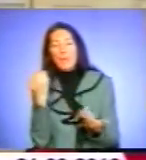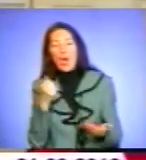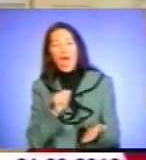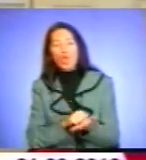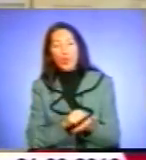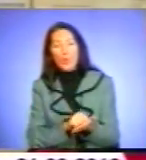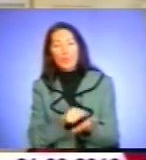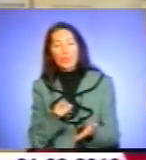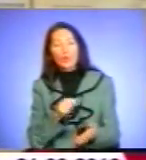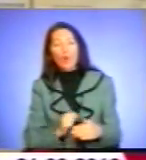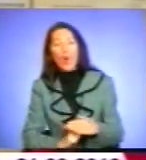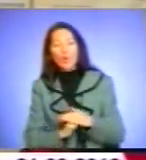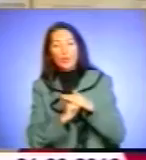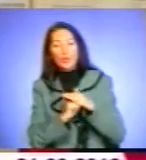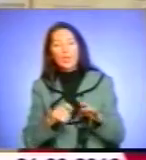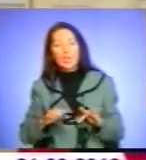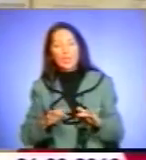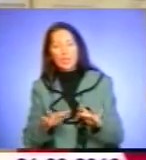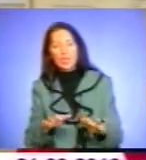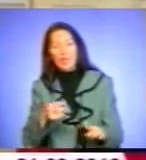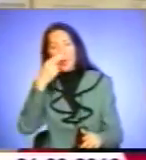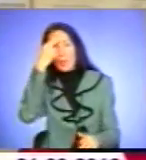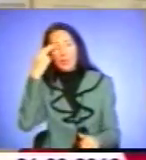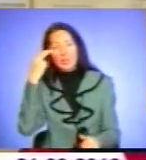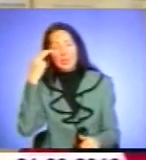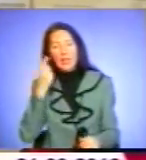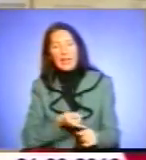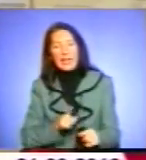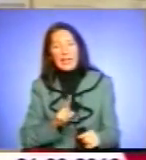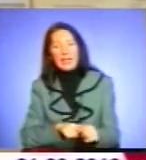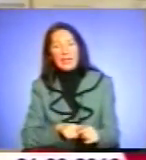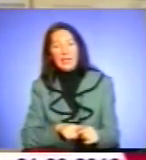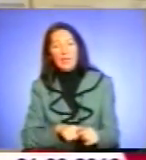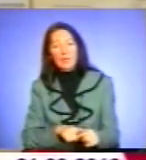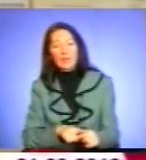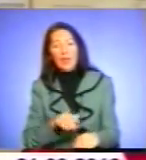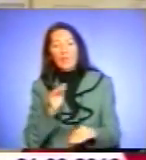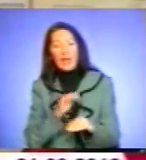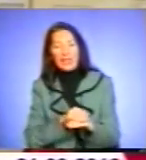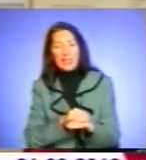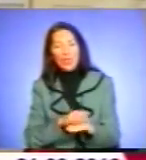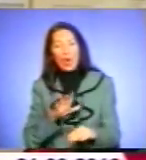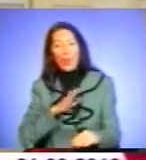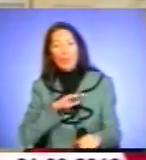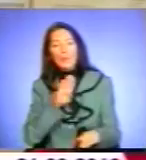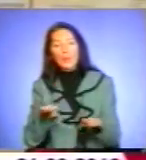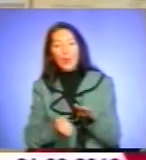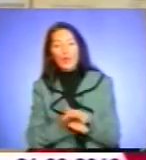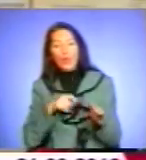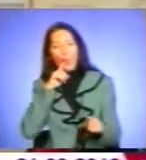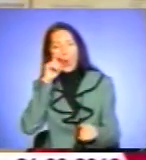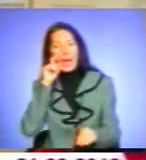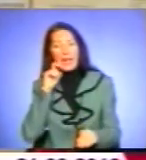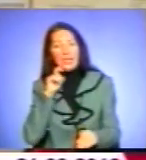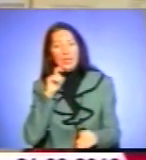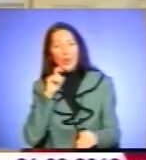основні дії партизан, які фактично були підпорядковані українському